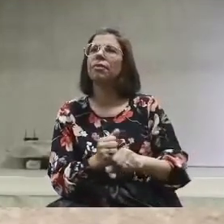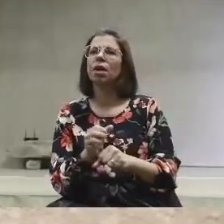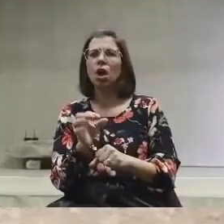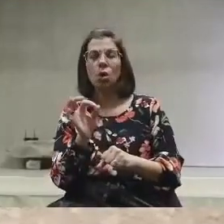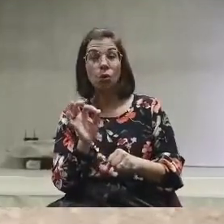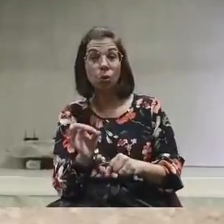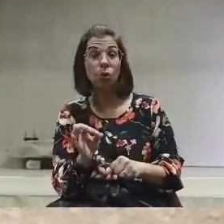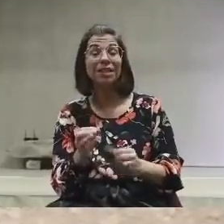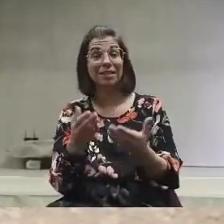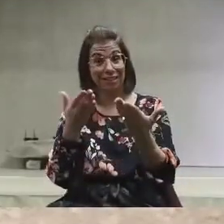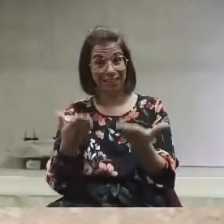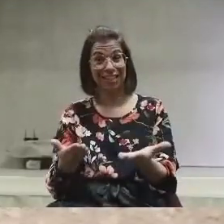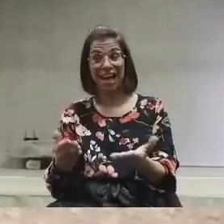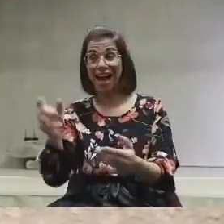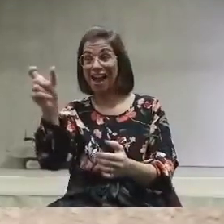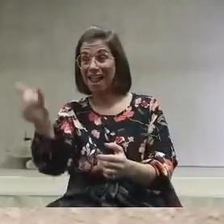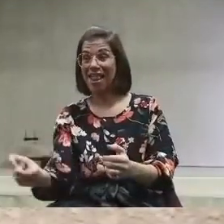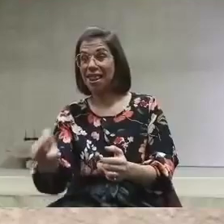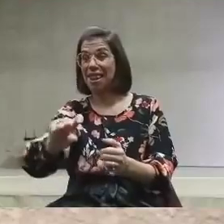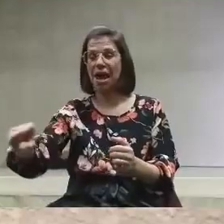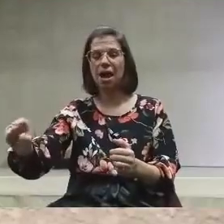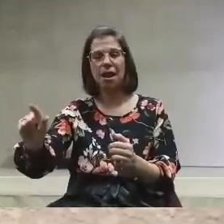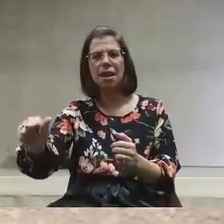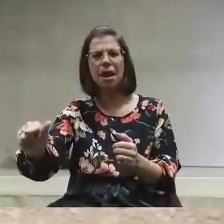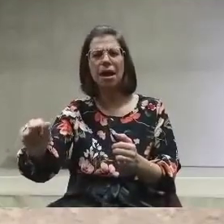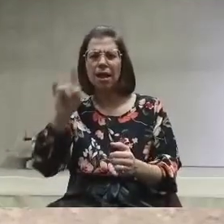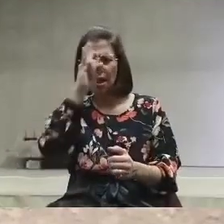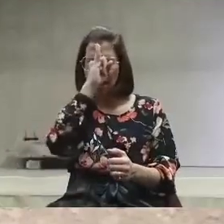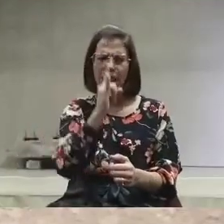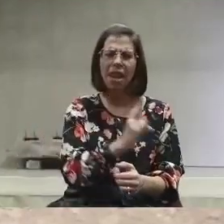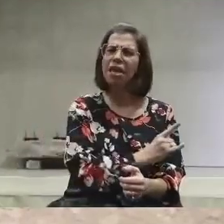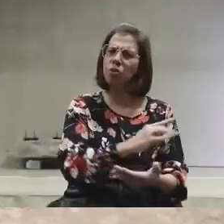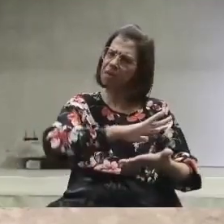de la croix. L'ennemi est vaincu.